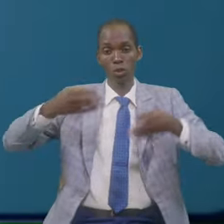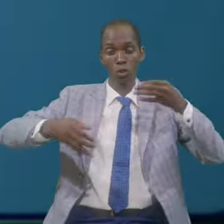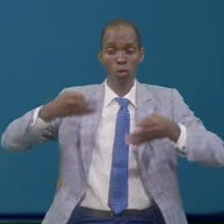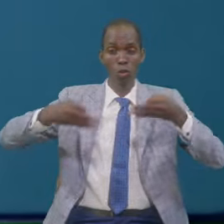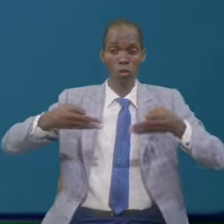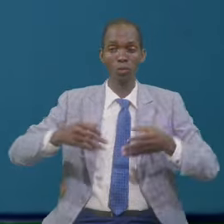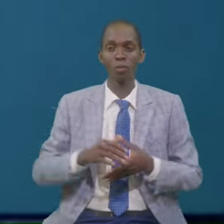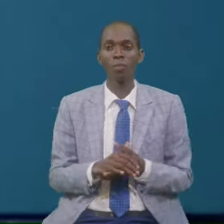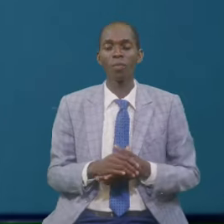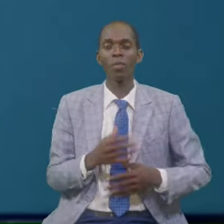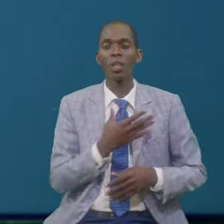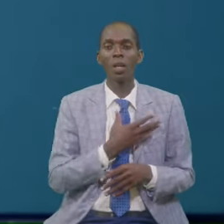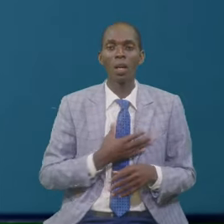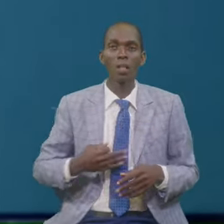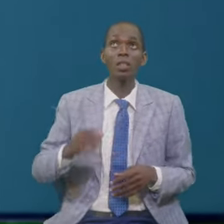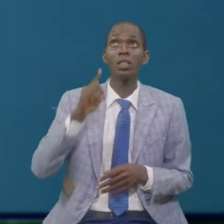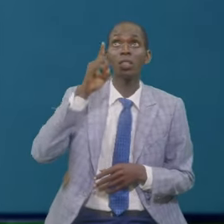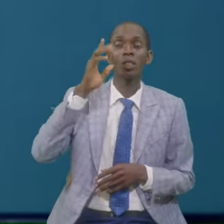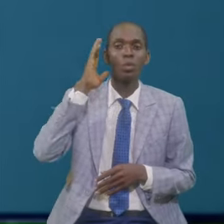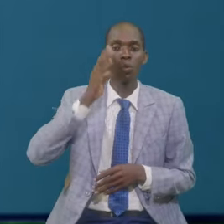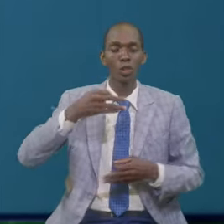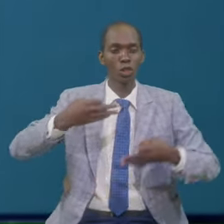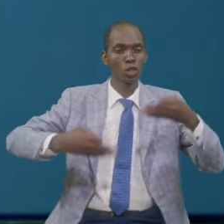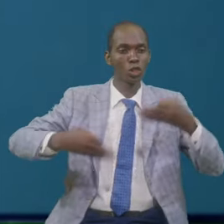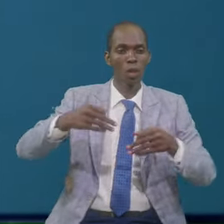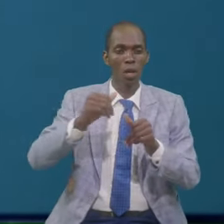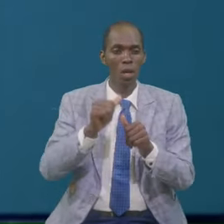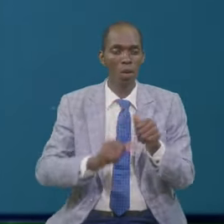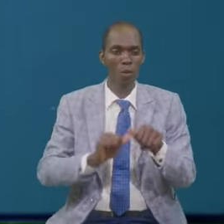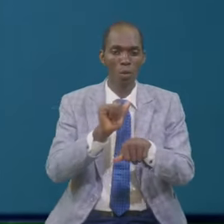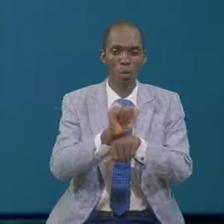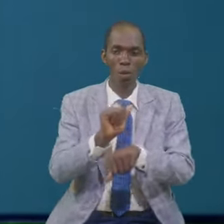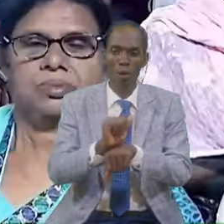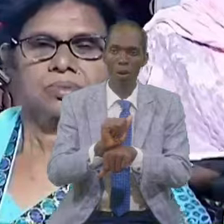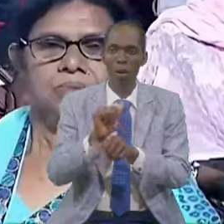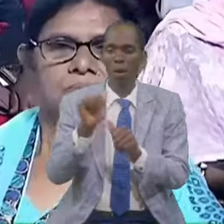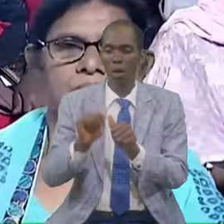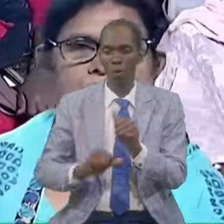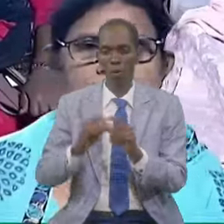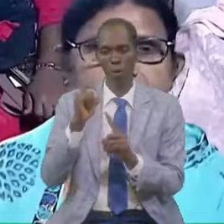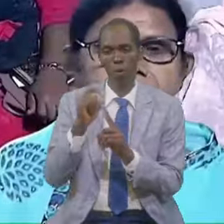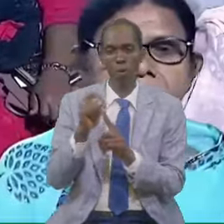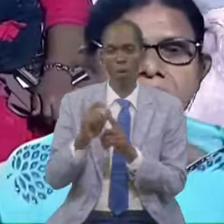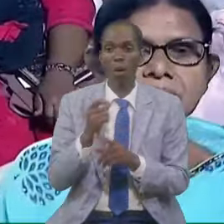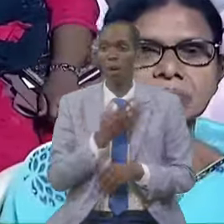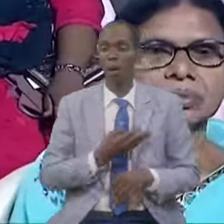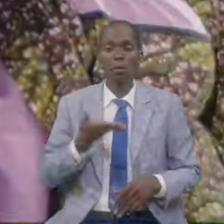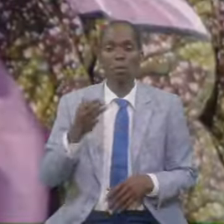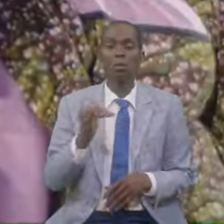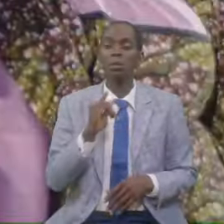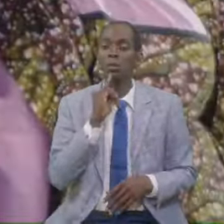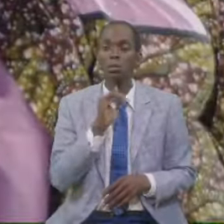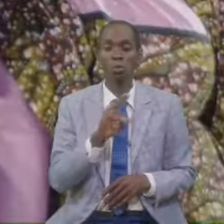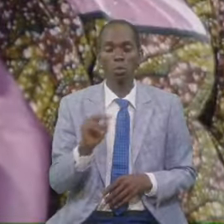he will judge every work, every word, and there's no partiality. ఆయన ప్రతి